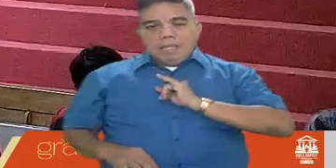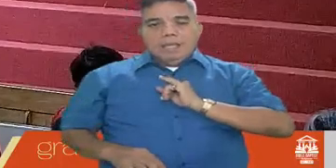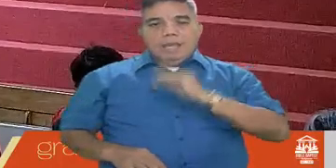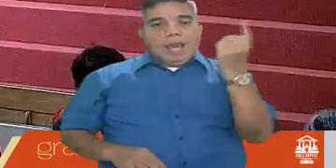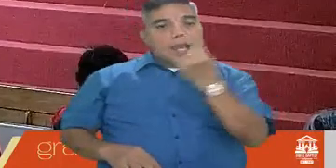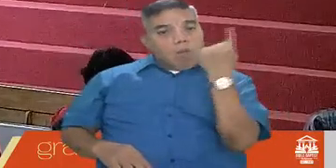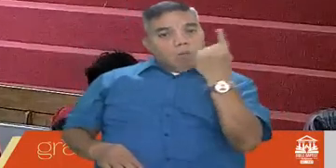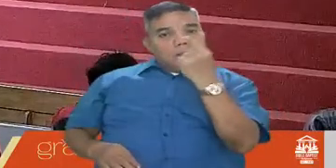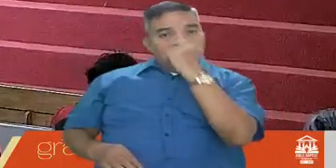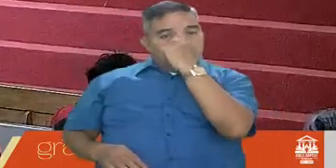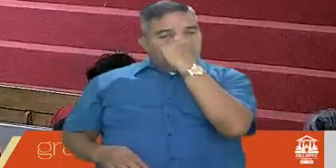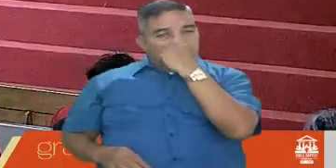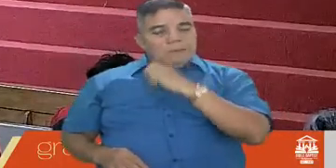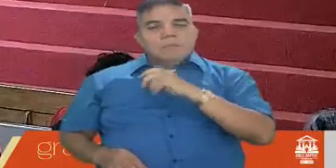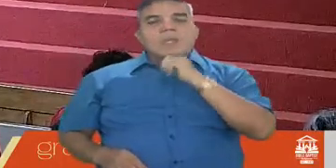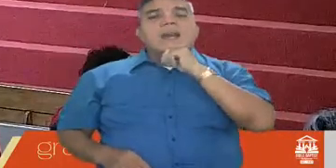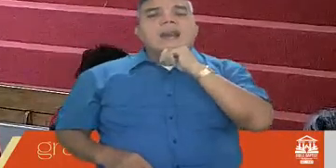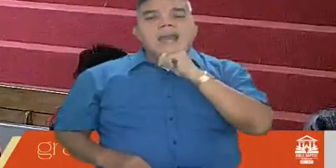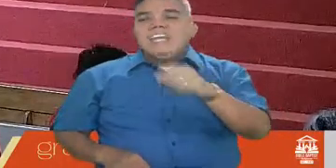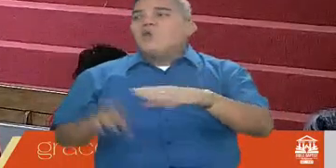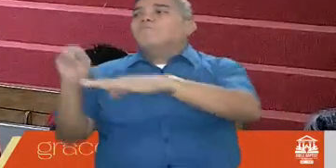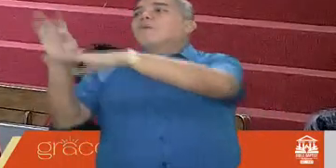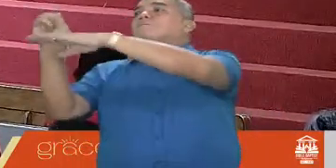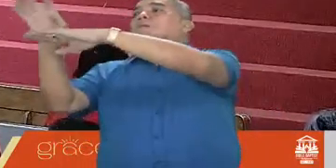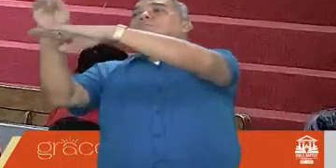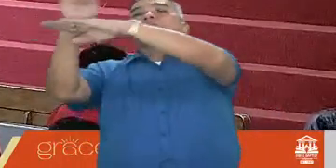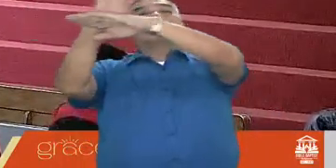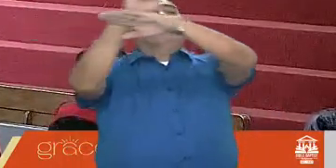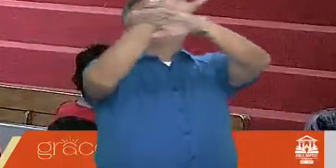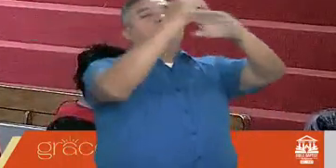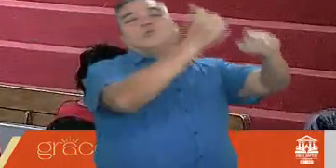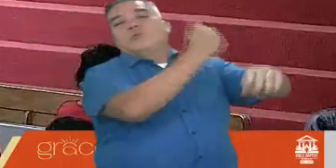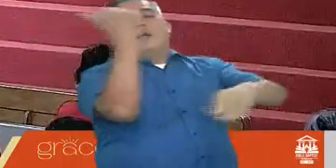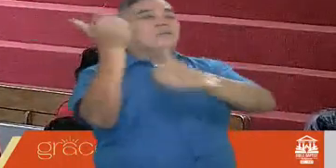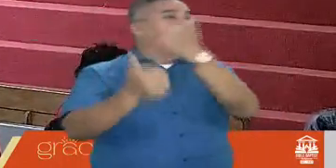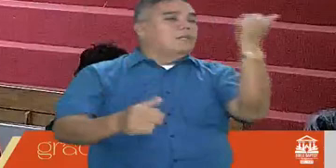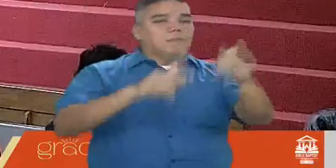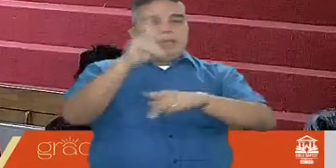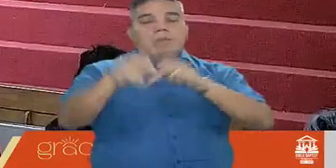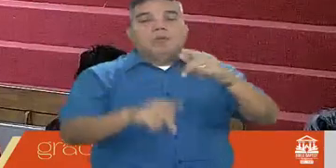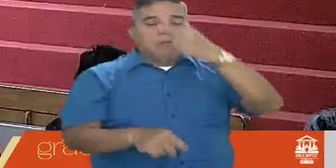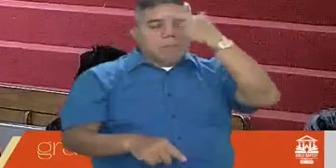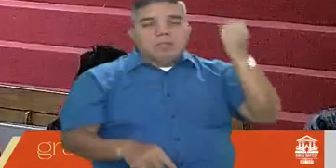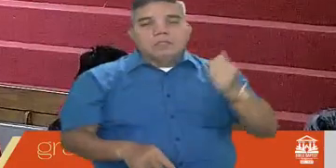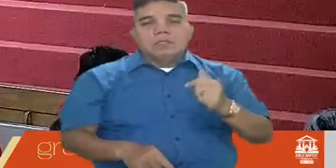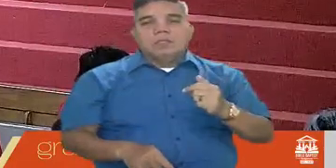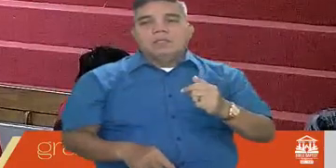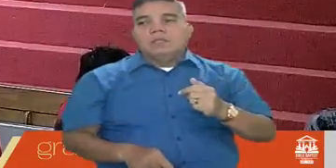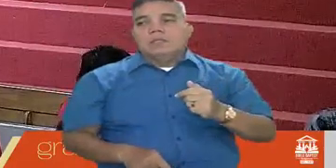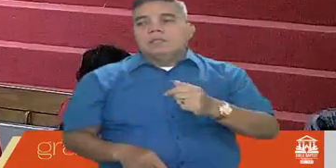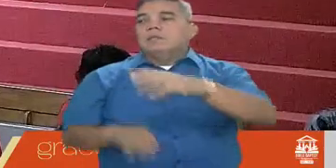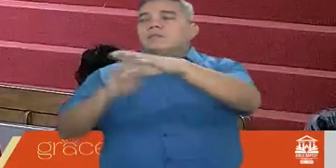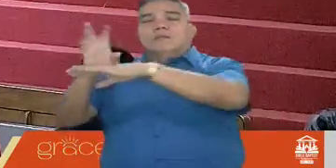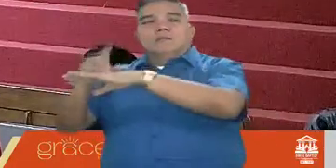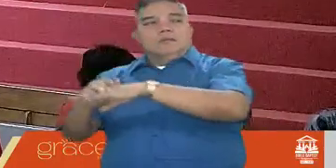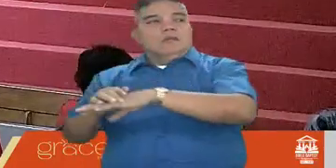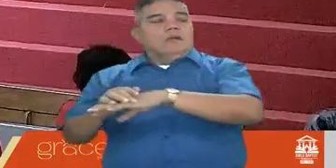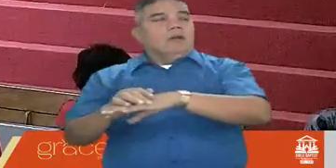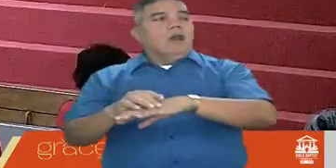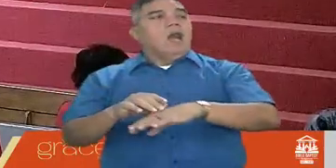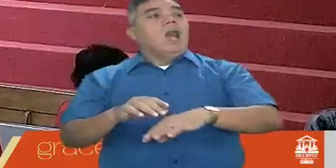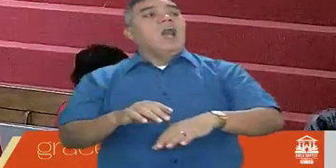him alone. Kaya ayaw ipanabi, ay paniguilon sa uban, kay matakdan man. Kay inig panabi ni mo, muingon man